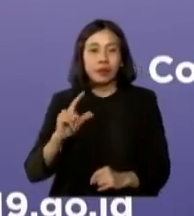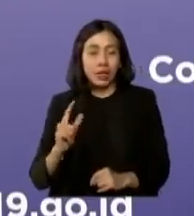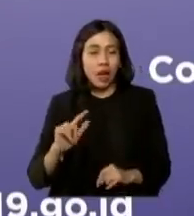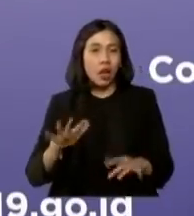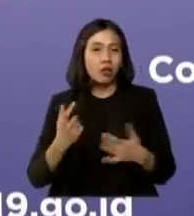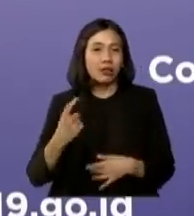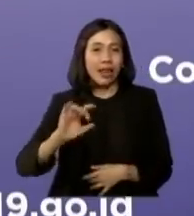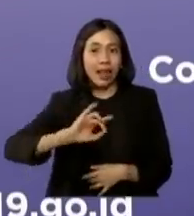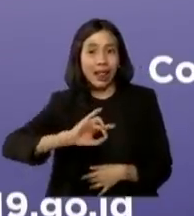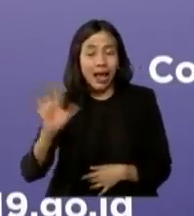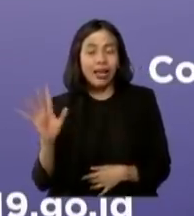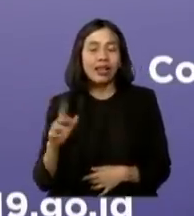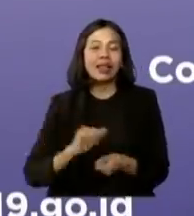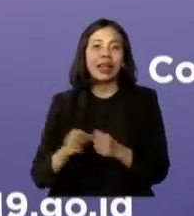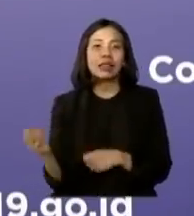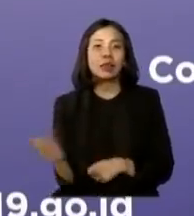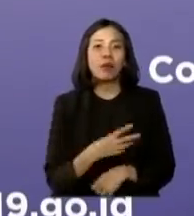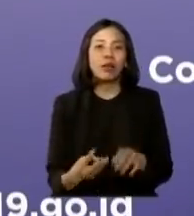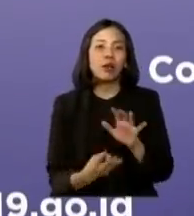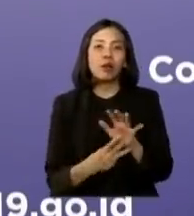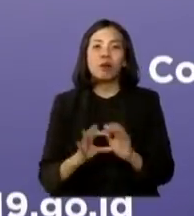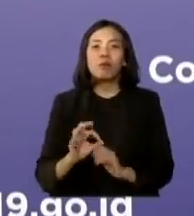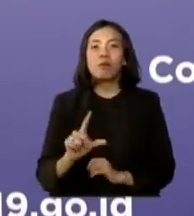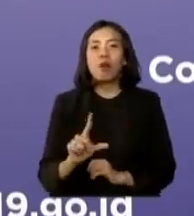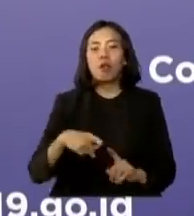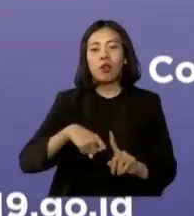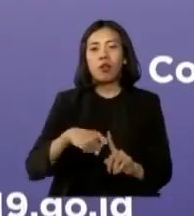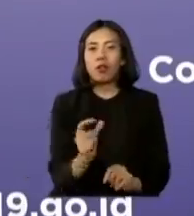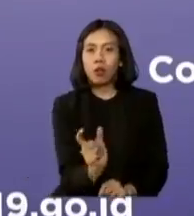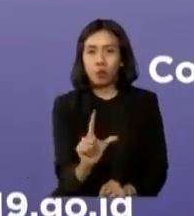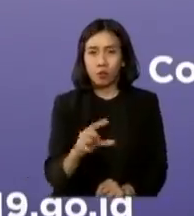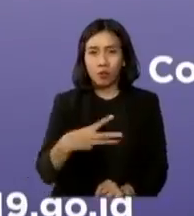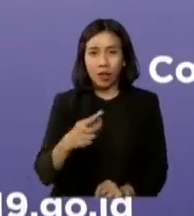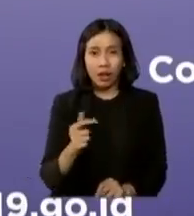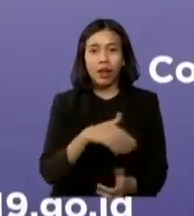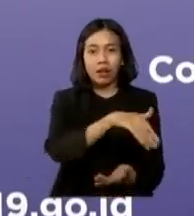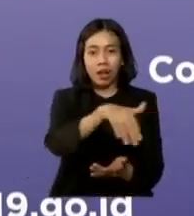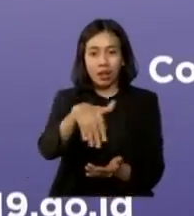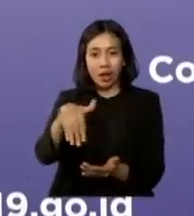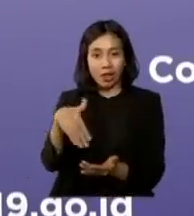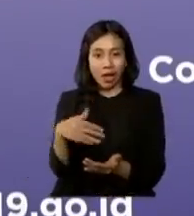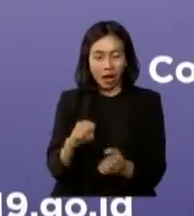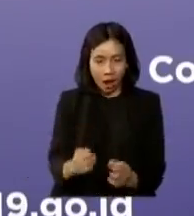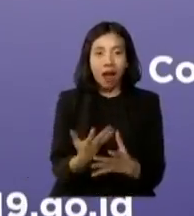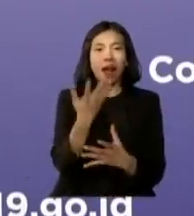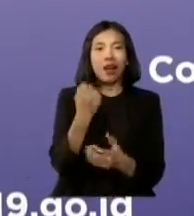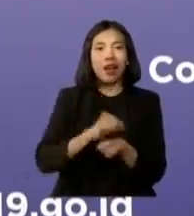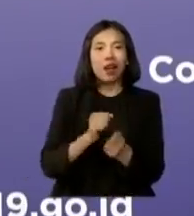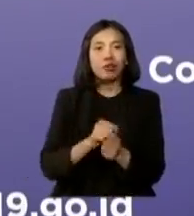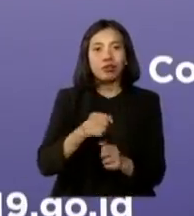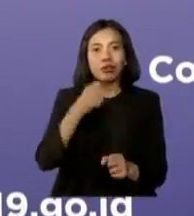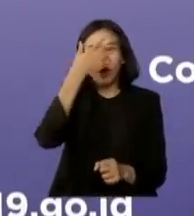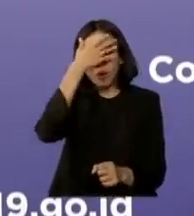metode tes cepat molekul er atau tcm dari data Inilah kita mendapatkan kasus-kasus positif